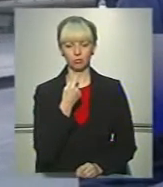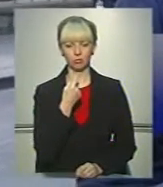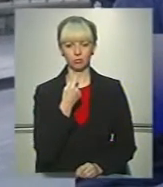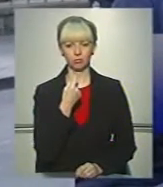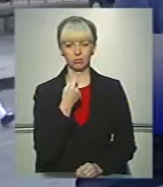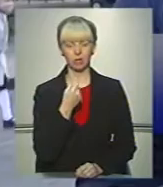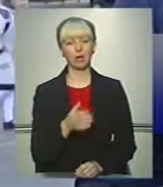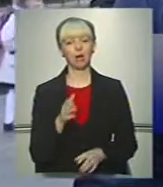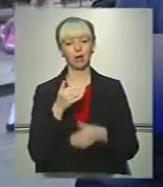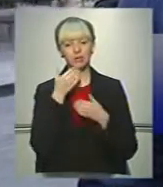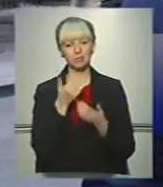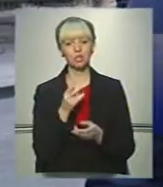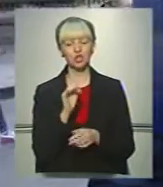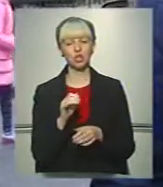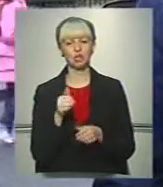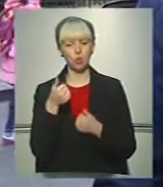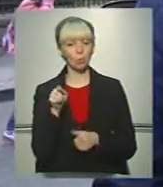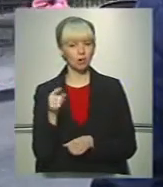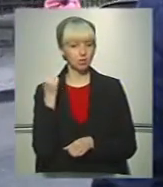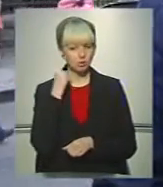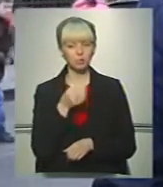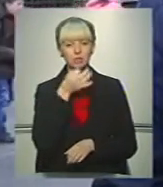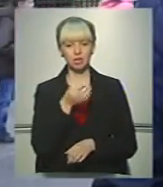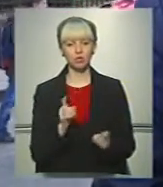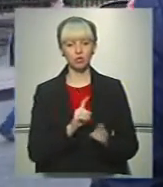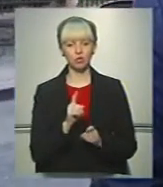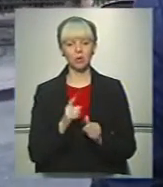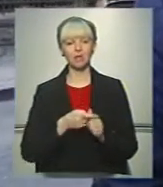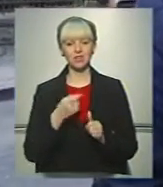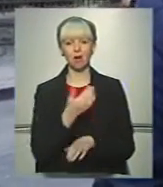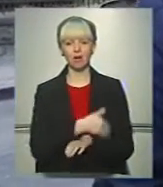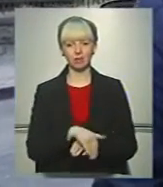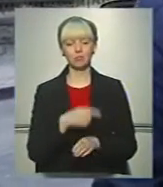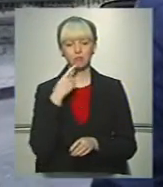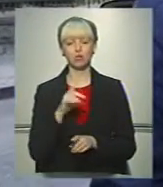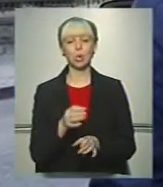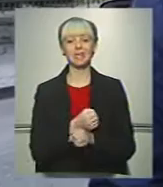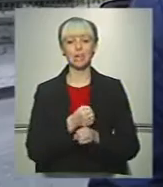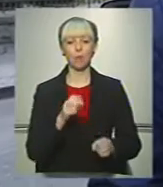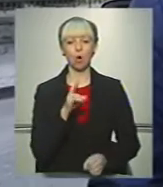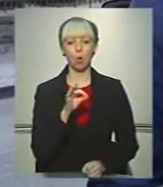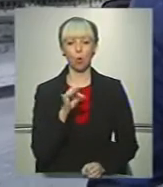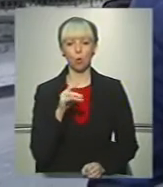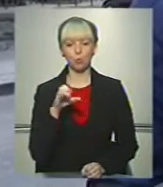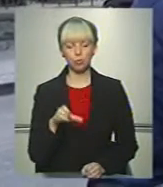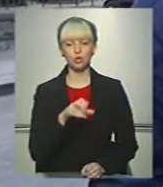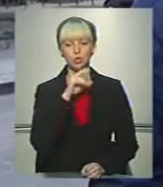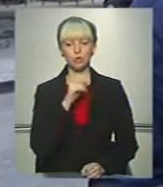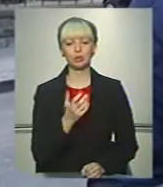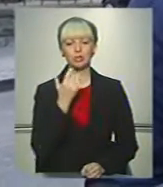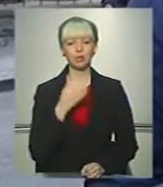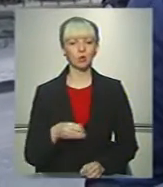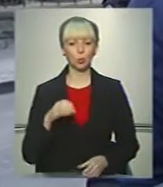справилась, спитала, чи добре її чують, і сказала, що, назвавши адресу, сказала, що замінований корпус Чернівецького